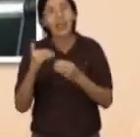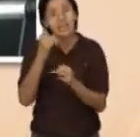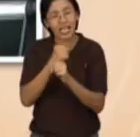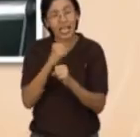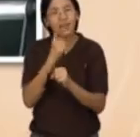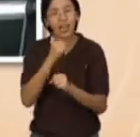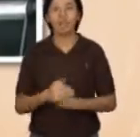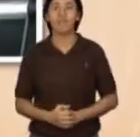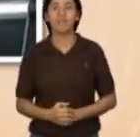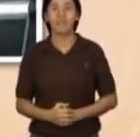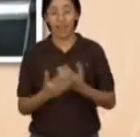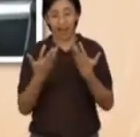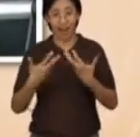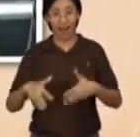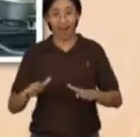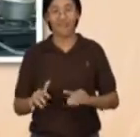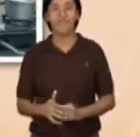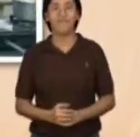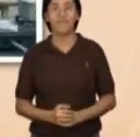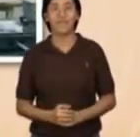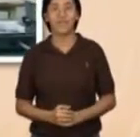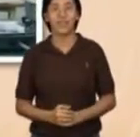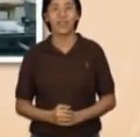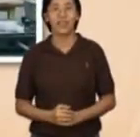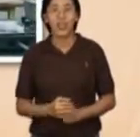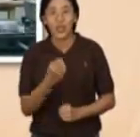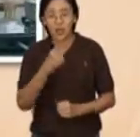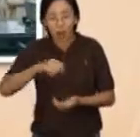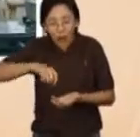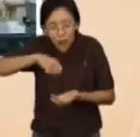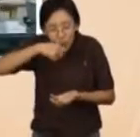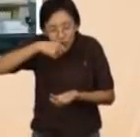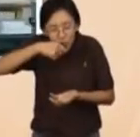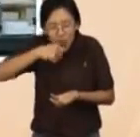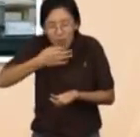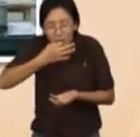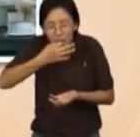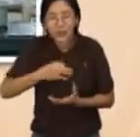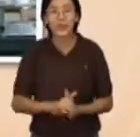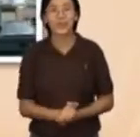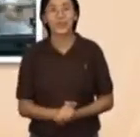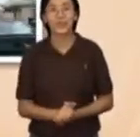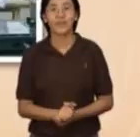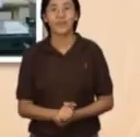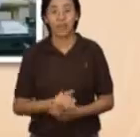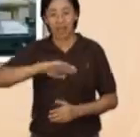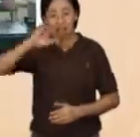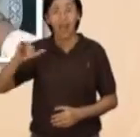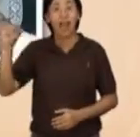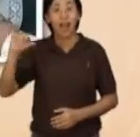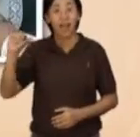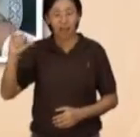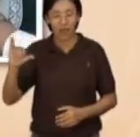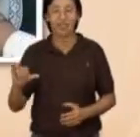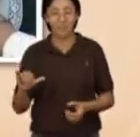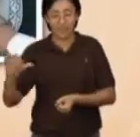ตอนนี้ก็เสร็จแล้วนะฮะชิมรสชาติเรียบร้อยแล้ว เมื่อกี้เราปรุงรสด้วยซีอิ๊วขาวไปแล้ว ซีอิ๊วขาวนะ